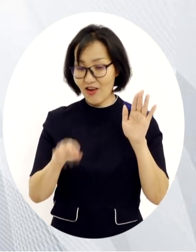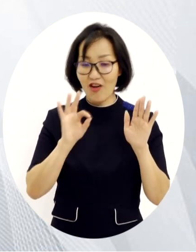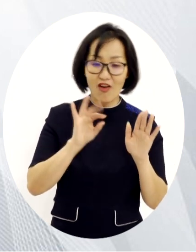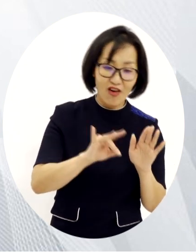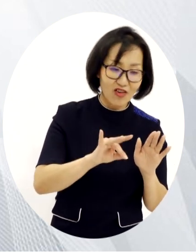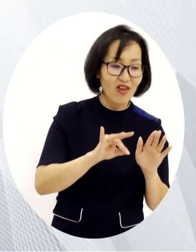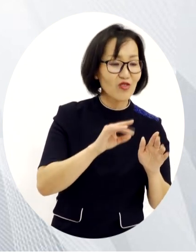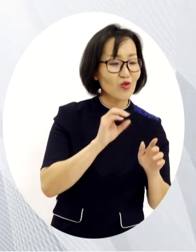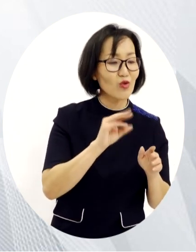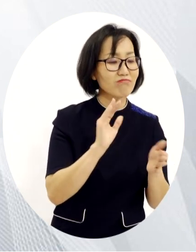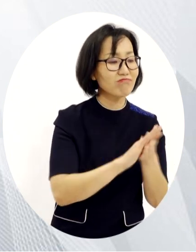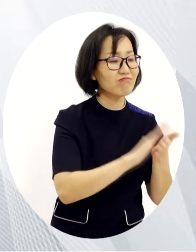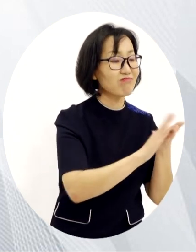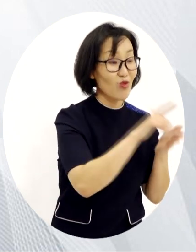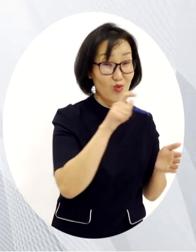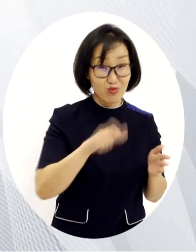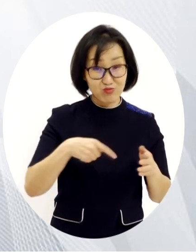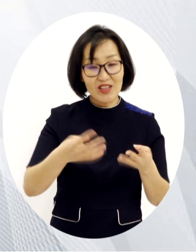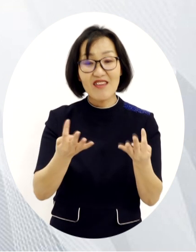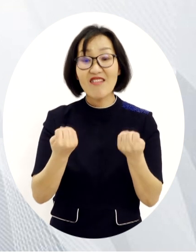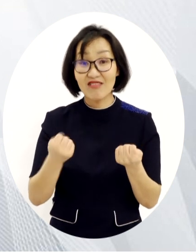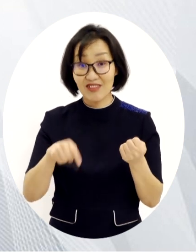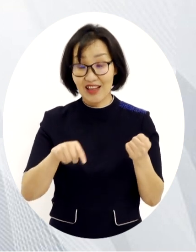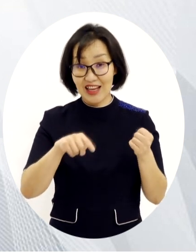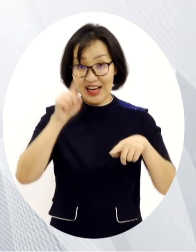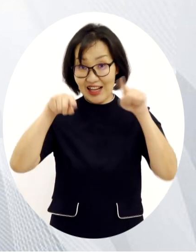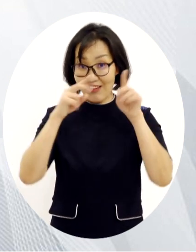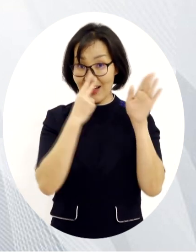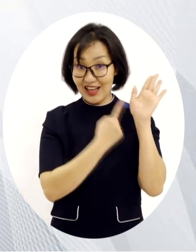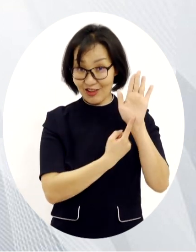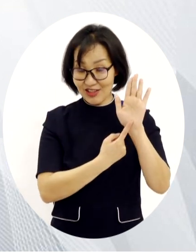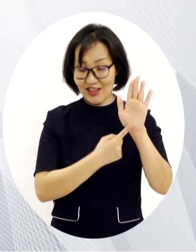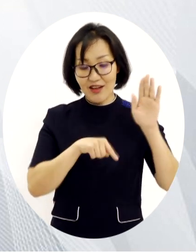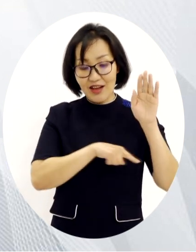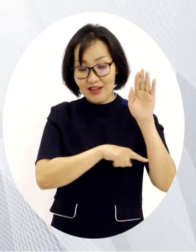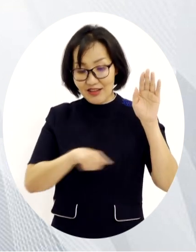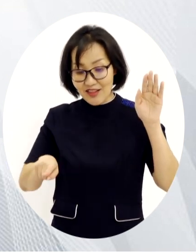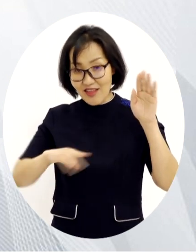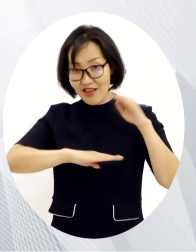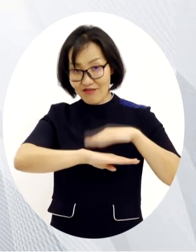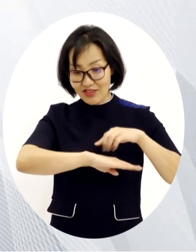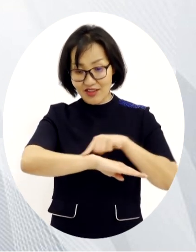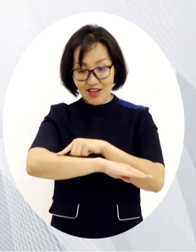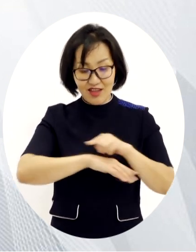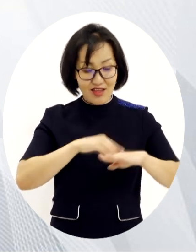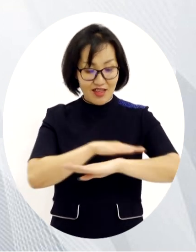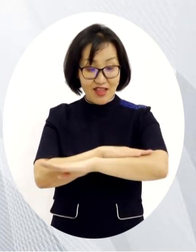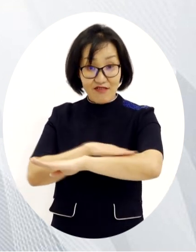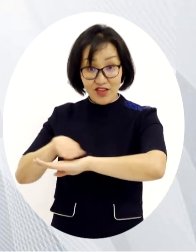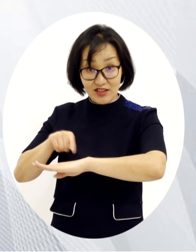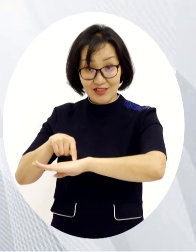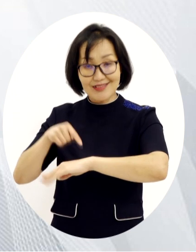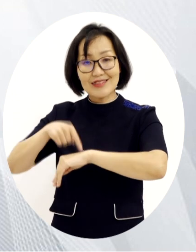тоог графикаар харуулсан байна. За графикийн хэвтэй тэнхлэг дээр цагуудыг тэмдэглэсэн